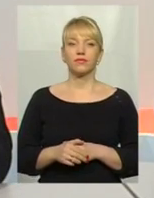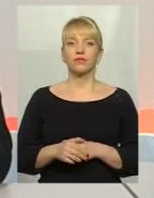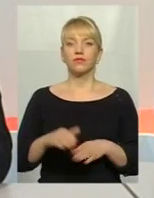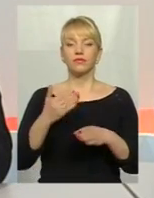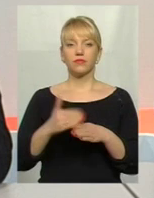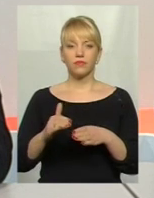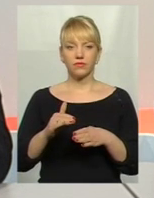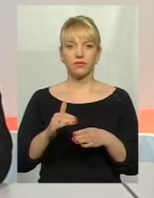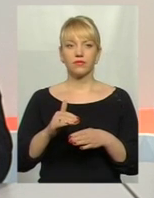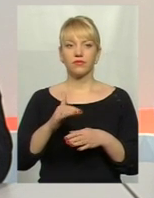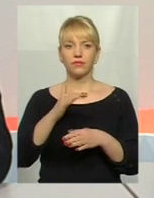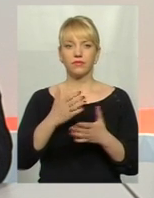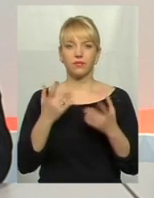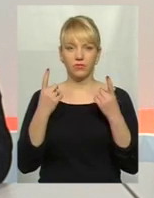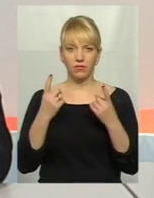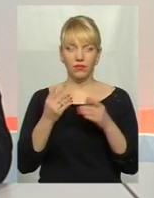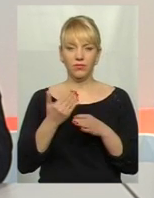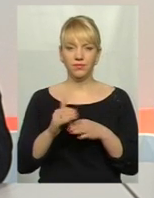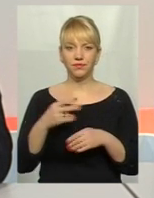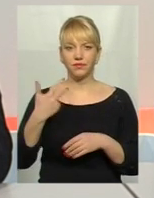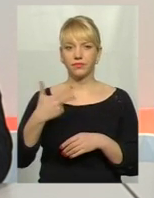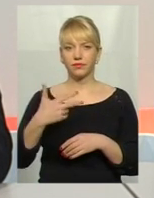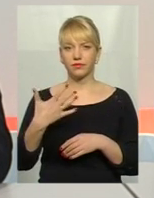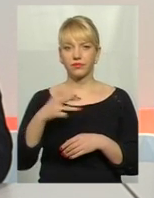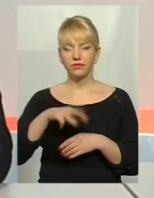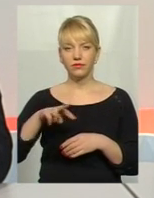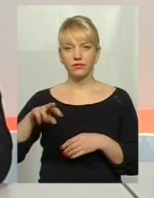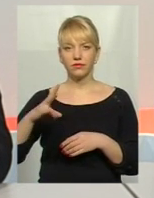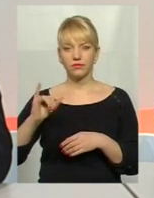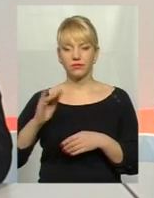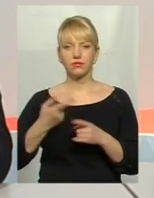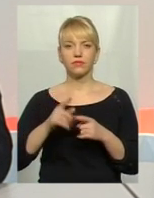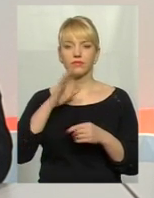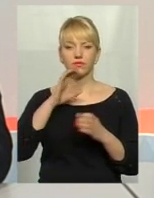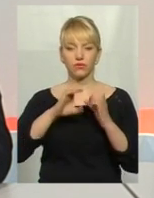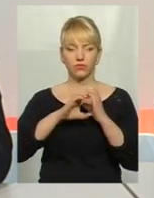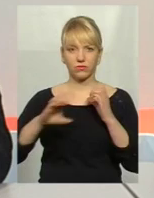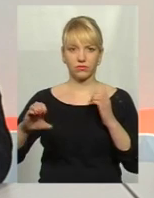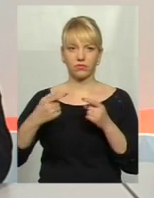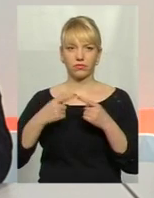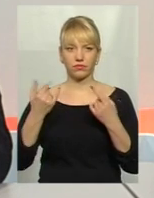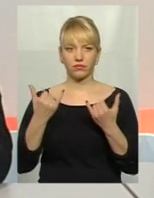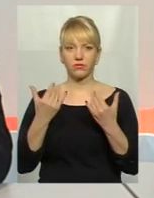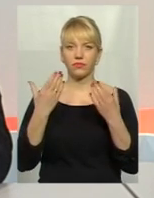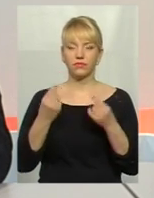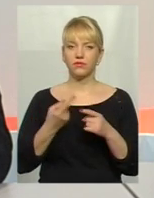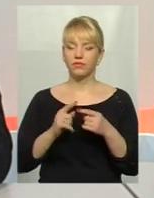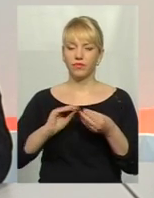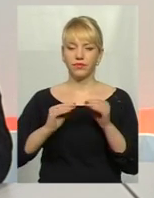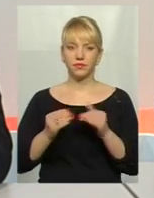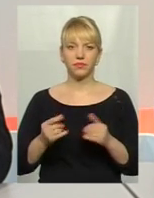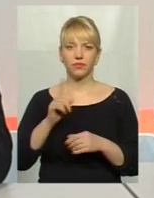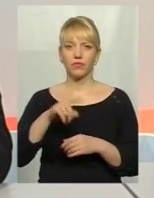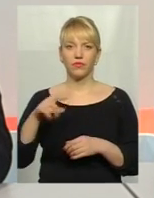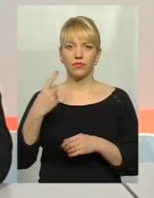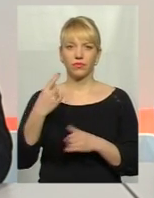Частина, досить велика частина, десь порядка 35 мільйонів, це були водогони. Адже на сьогоднішній день це проблема номер один для